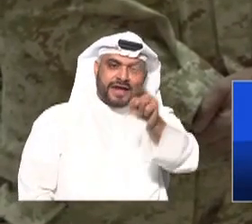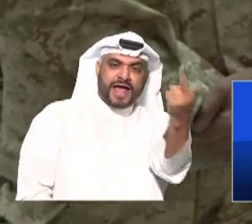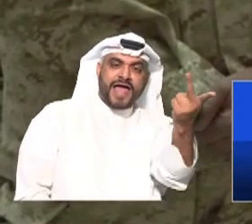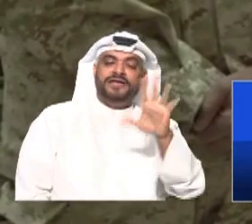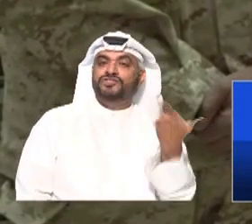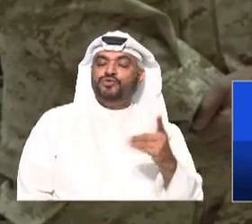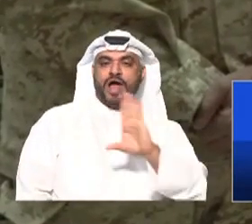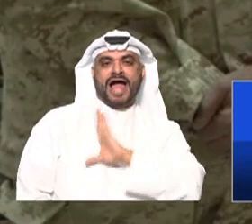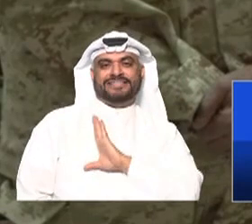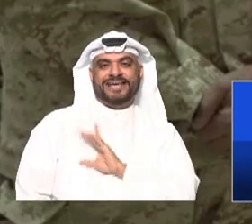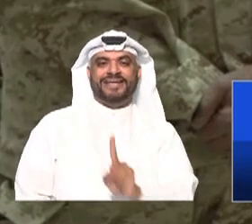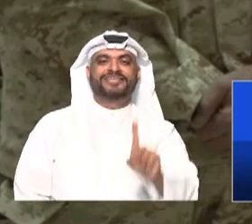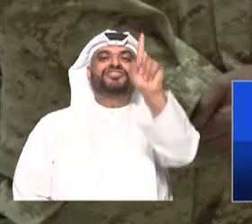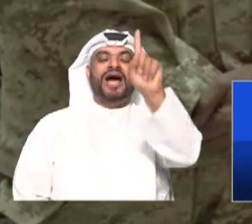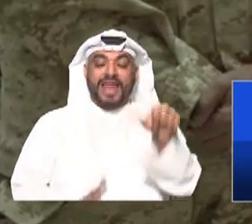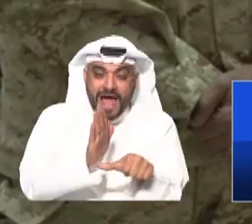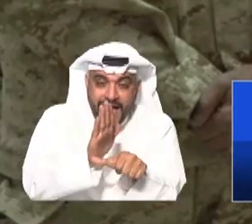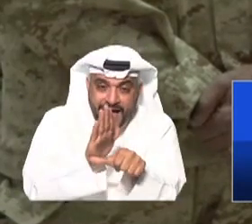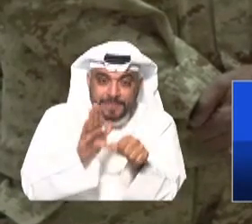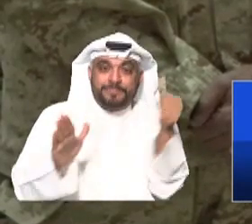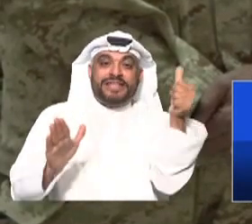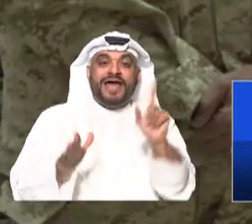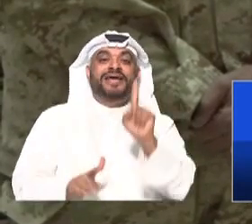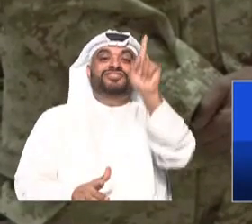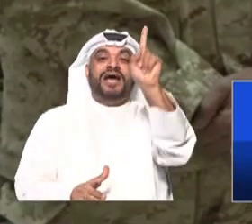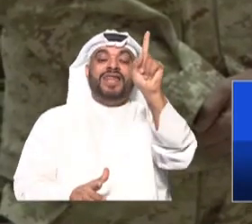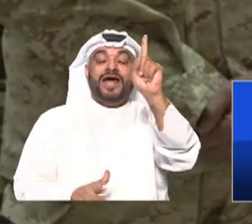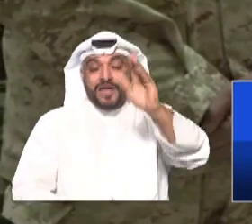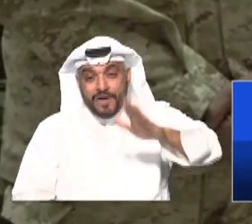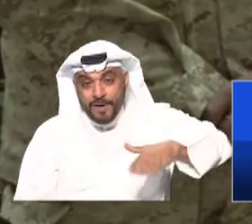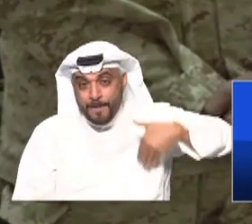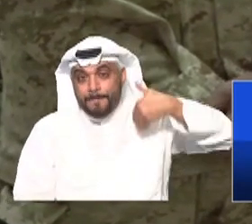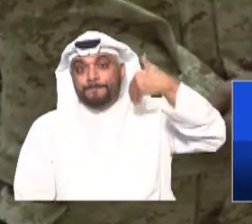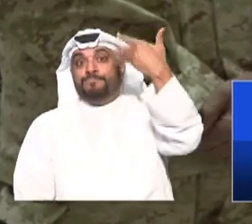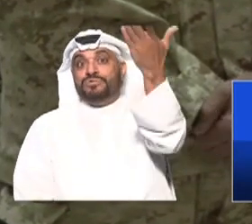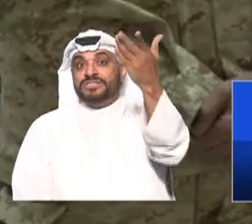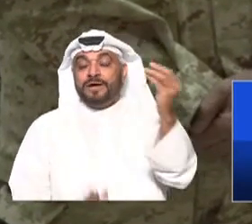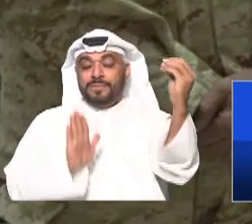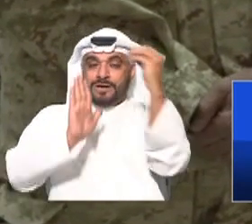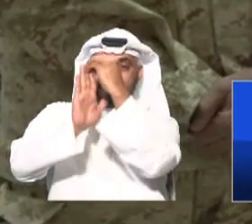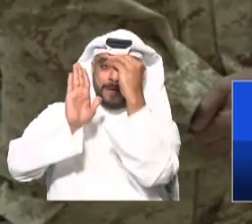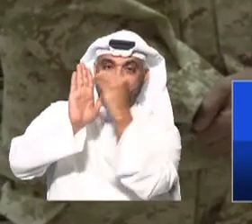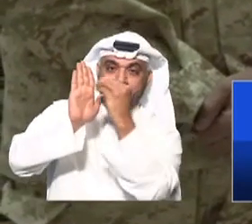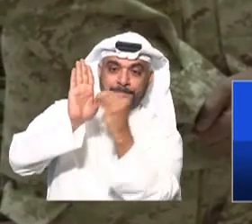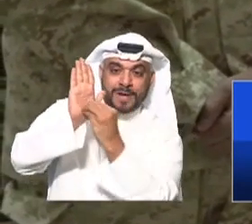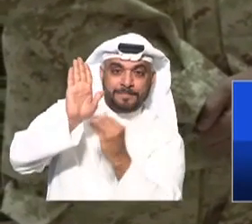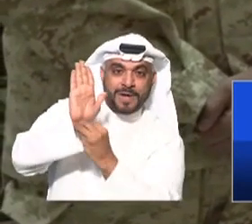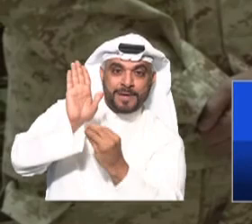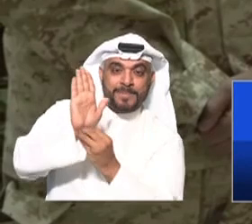فهذه البدايه راح تنزل ان شاء الله في المستقبل القريب